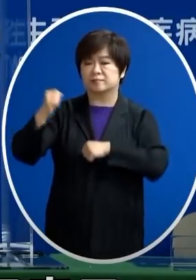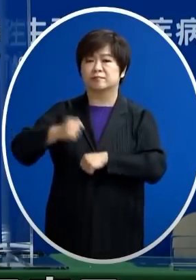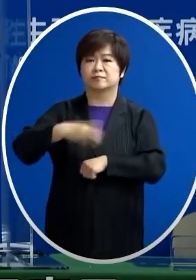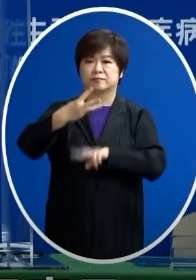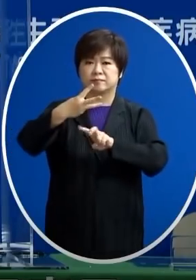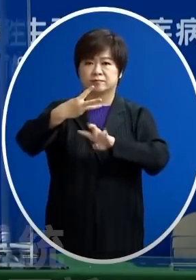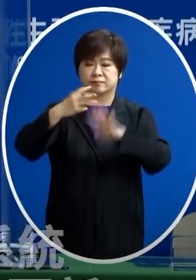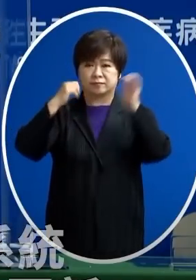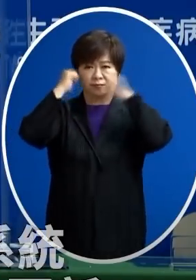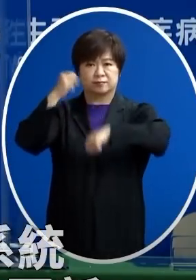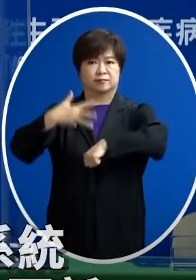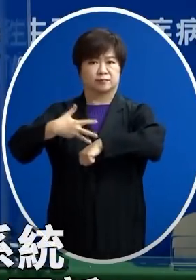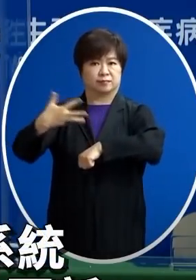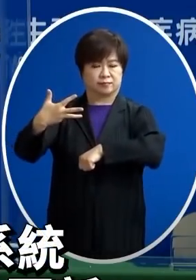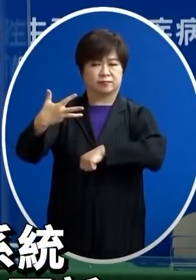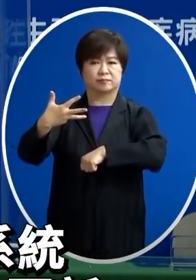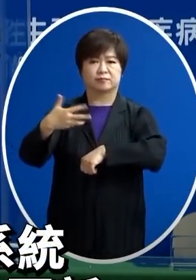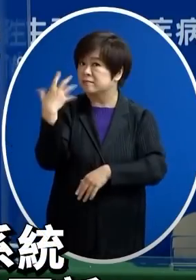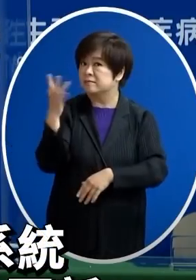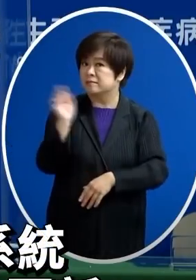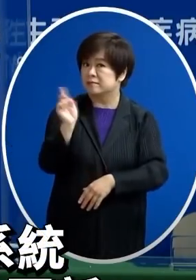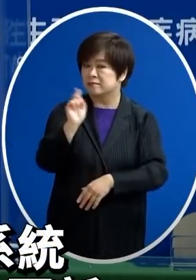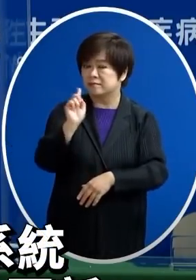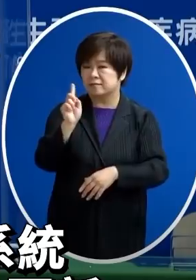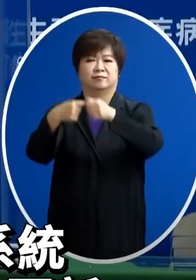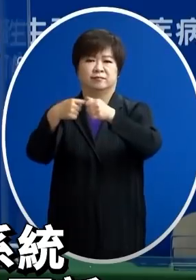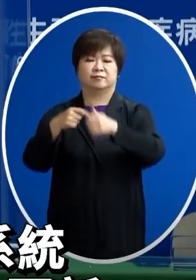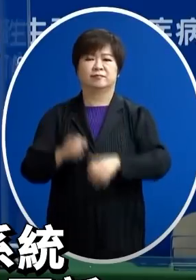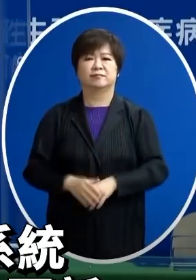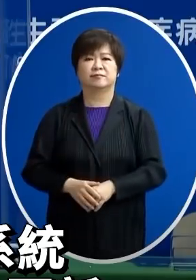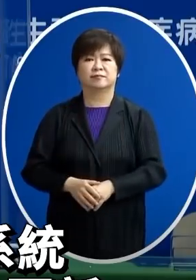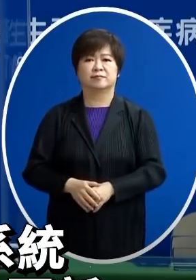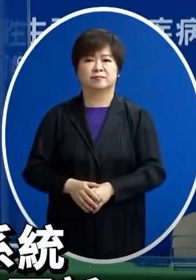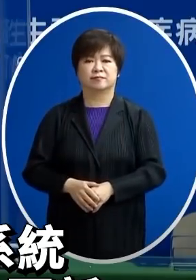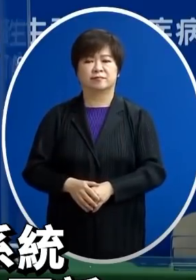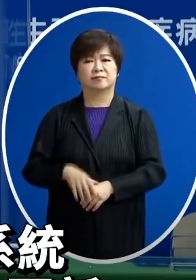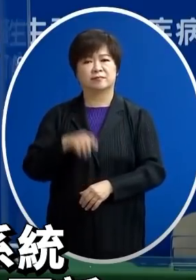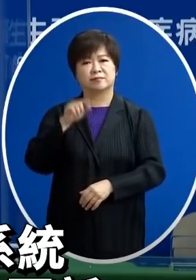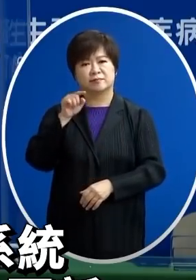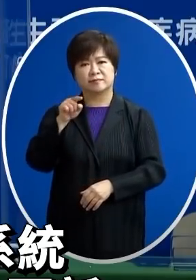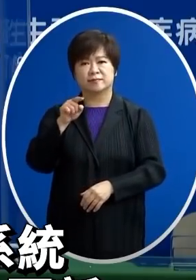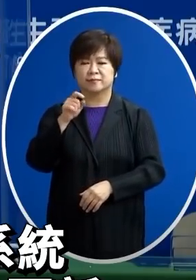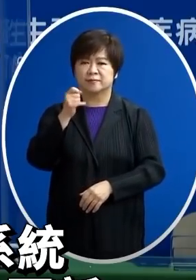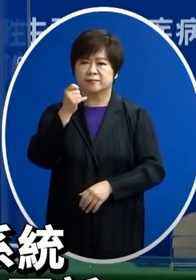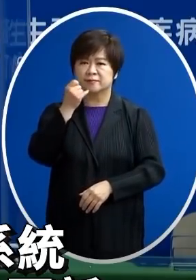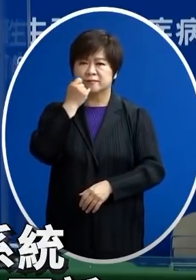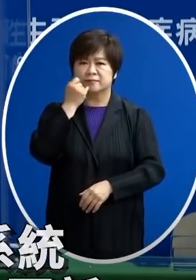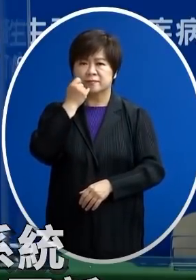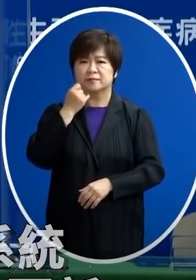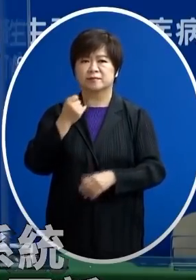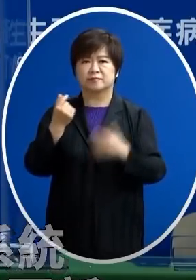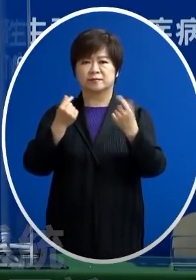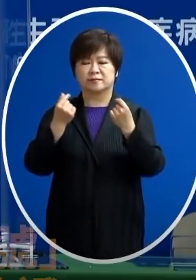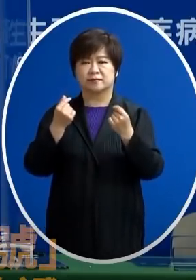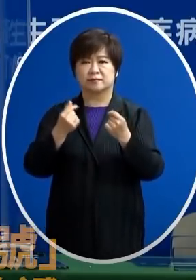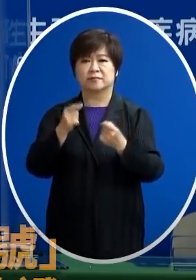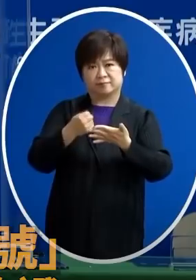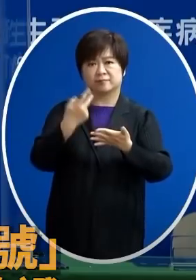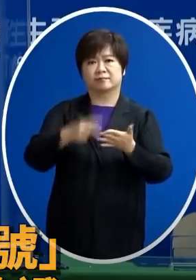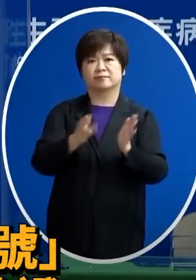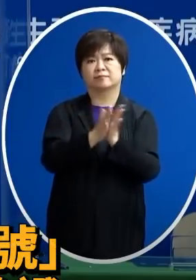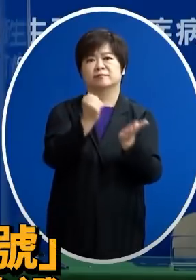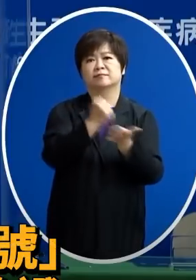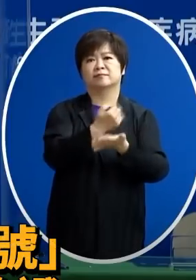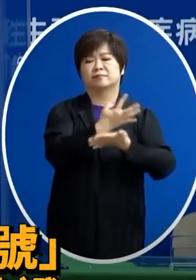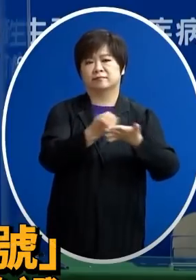3月24号上午8点会完成版本的更新。第一个就是我们恢复可以使用这个护照号码来申请，那